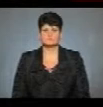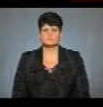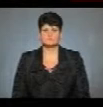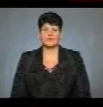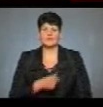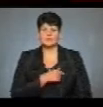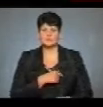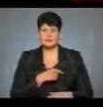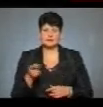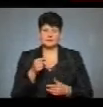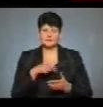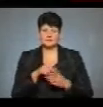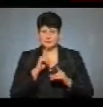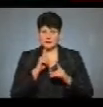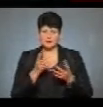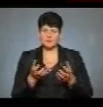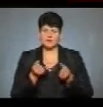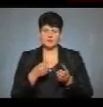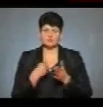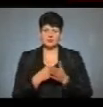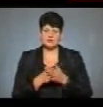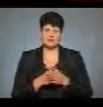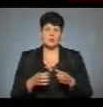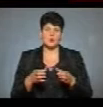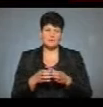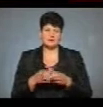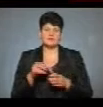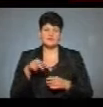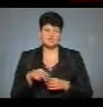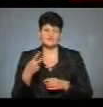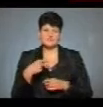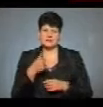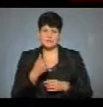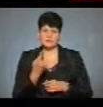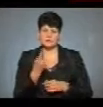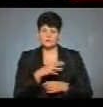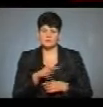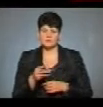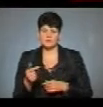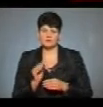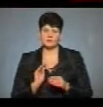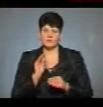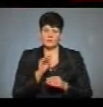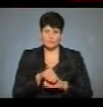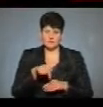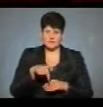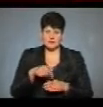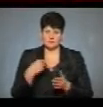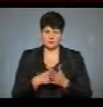Депутати Тернопільської міськради прийняли бюджет громади на 2020 рік, а також на 1 мільйон гривень поповнили цьогорічний